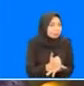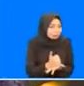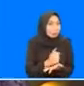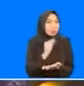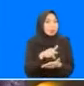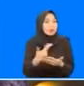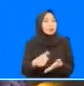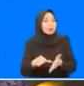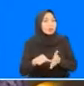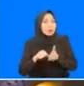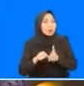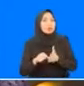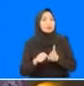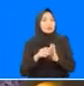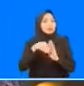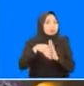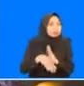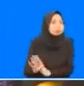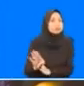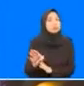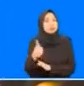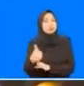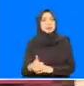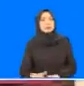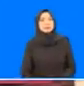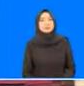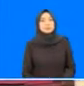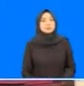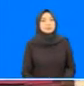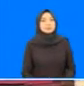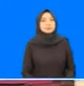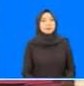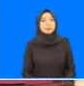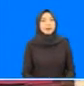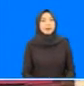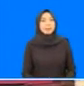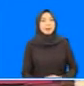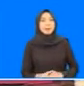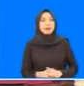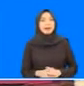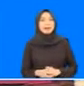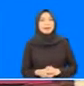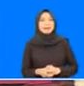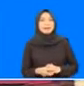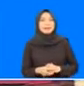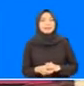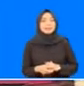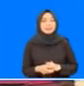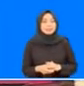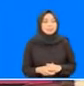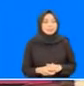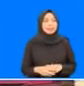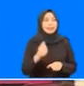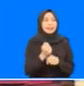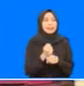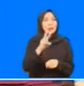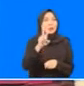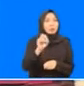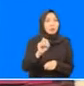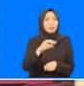membantu kita untuk pulih dan bangkit. Itulah kenapa Presidensi G20 Indonesia tahun